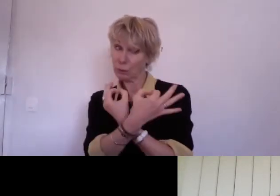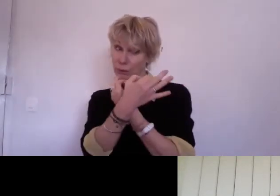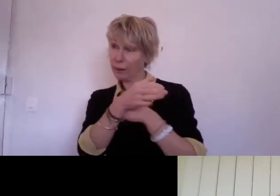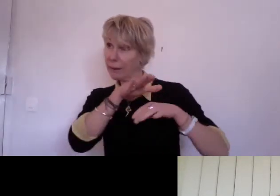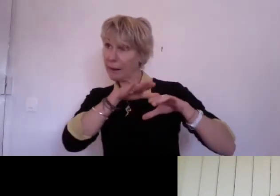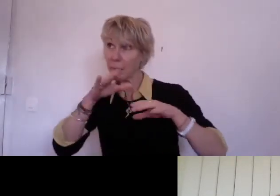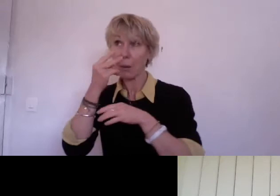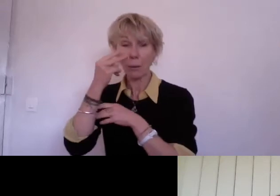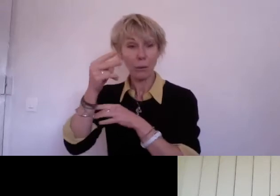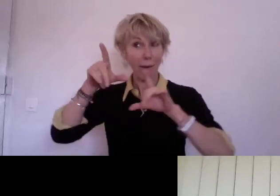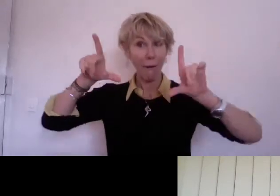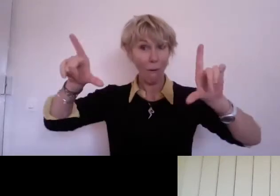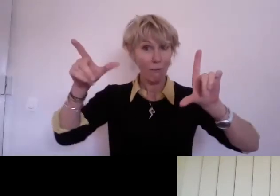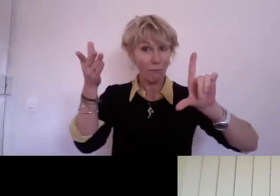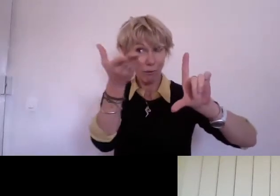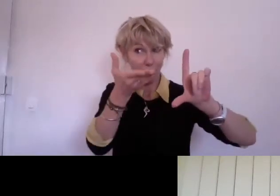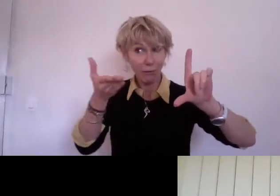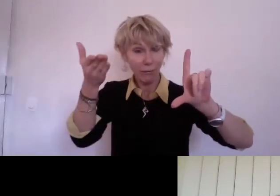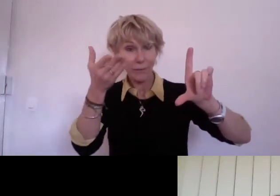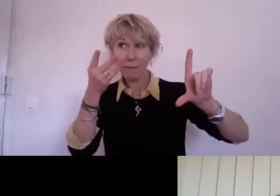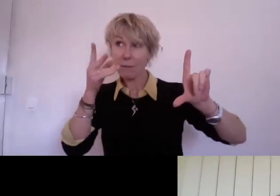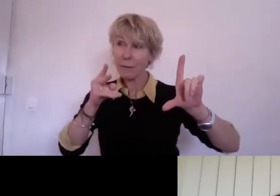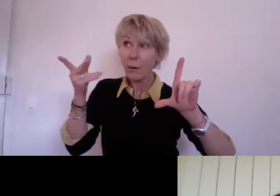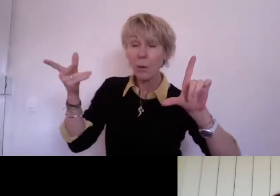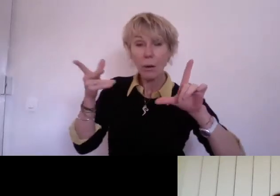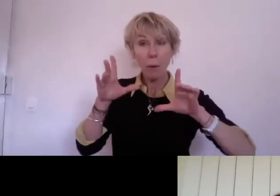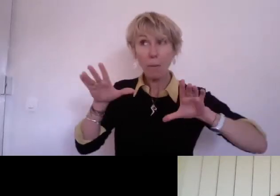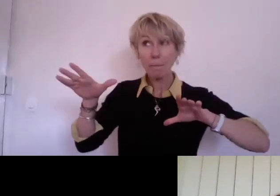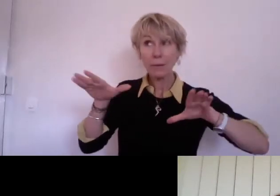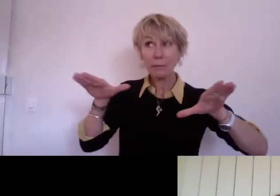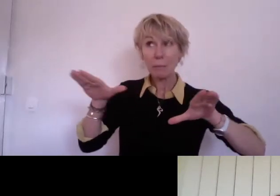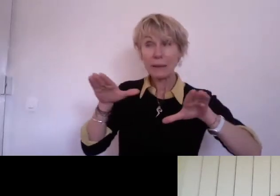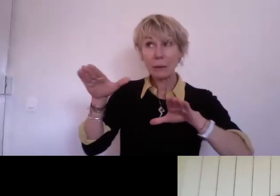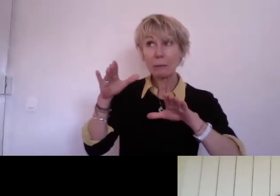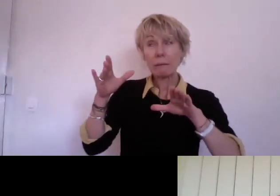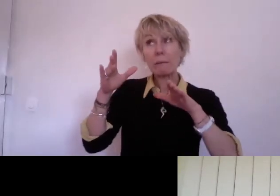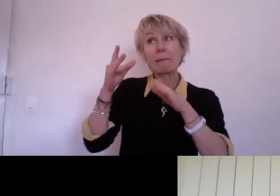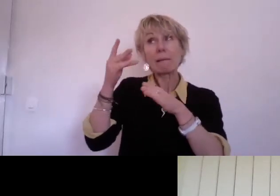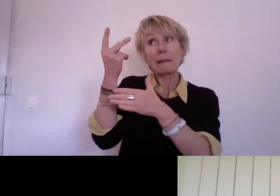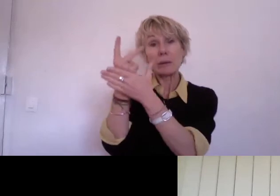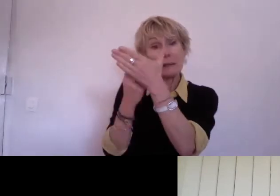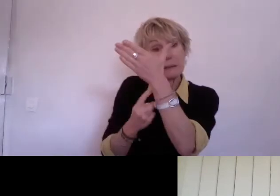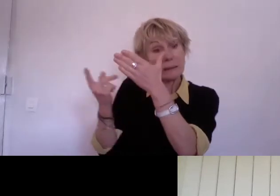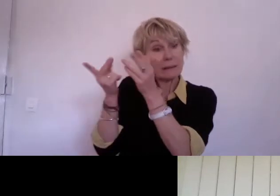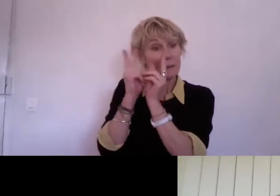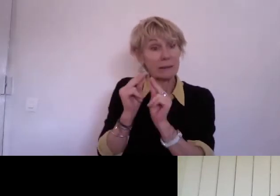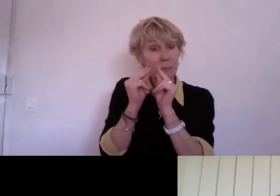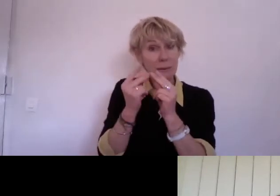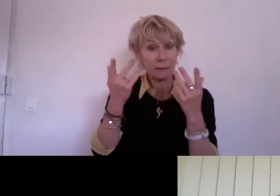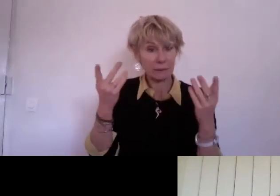les moyens plastiques utilisés par les artistes pour traduire ces notions. Bien-être au musée, c'est